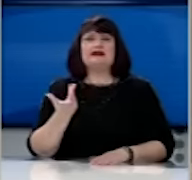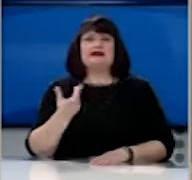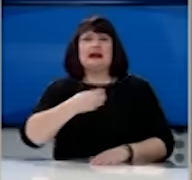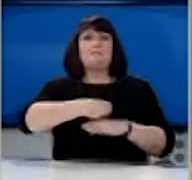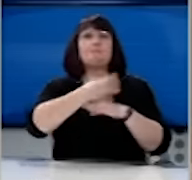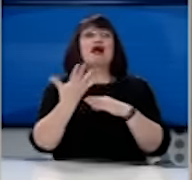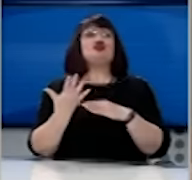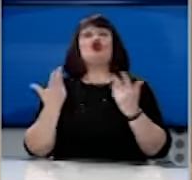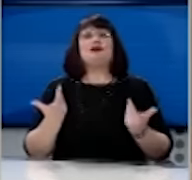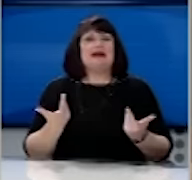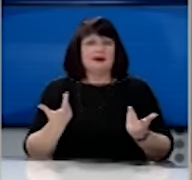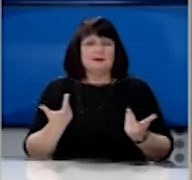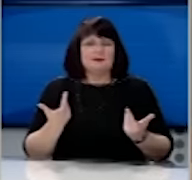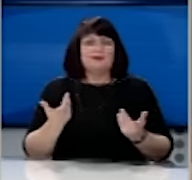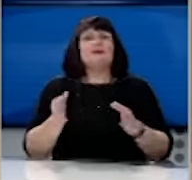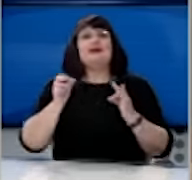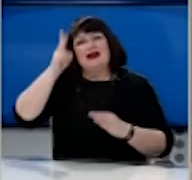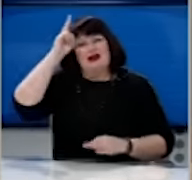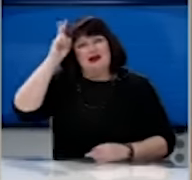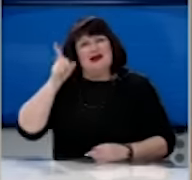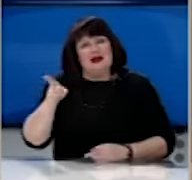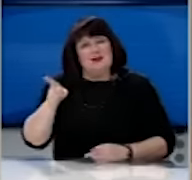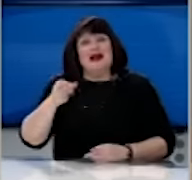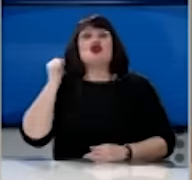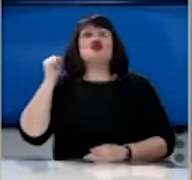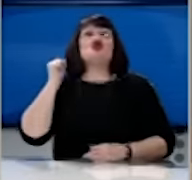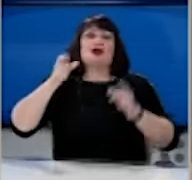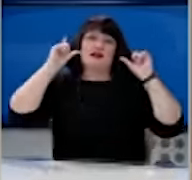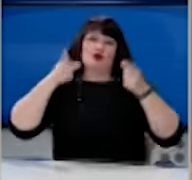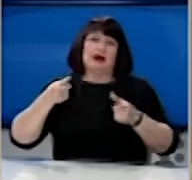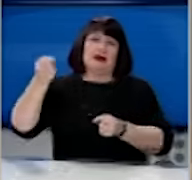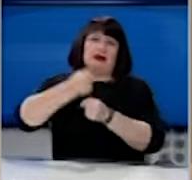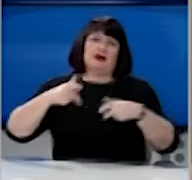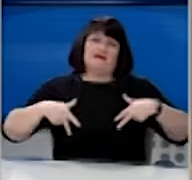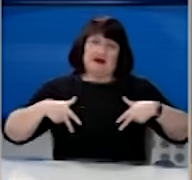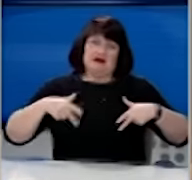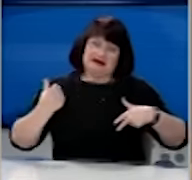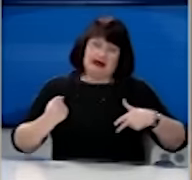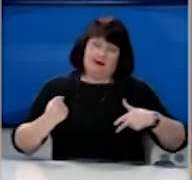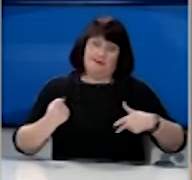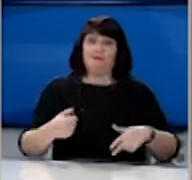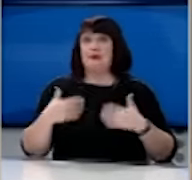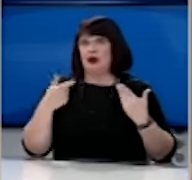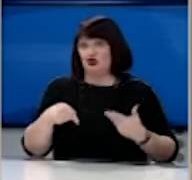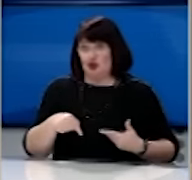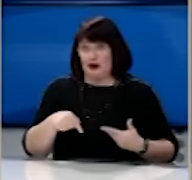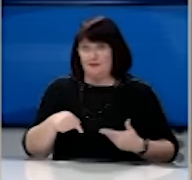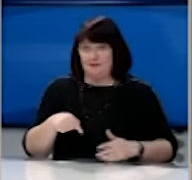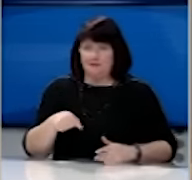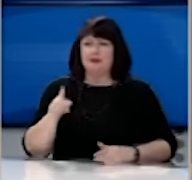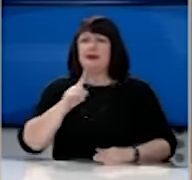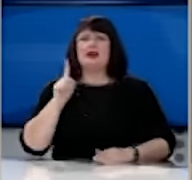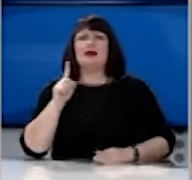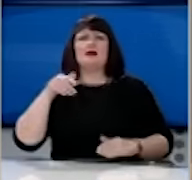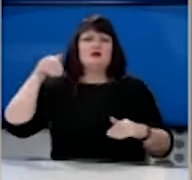ΠΑΣΟΚ, καθότι η συγκεκριμένη χώρα έχει σοσιαλδημοκρατική κυβέρνηση. Όμως τώρα όχι μόνο βρίσκεται